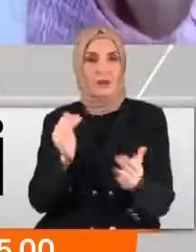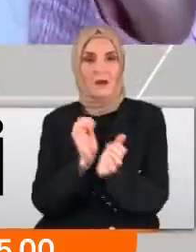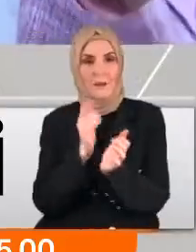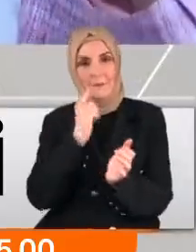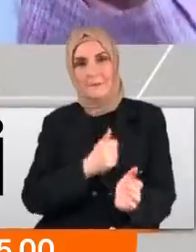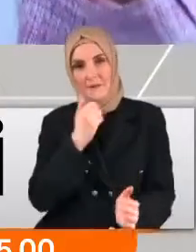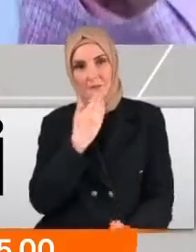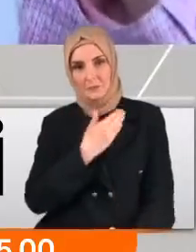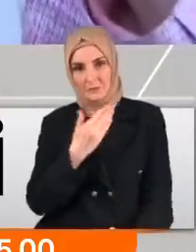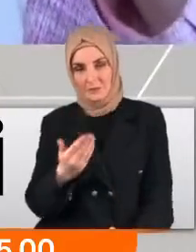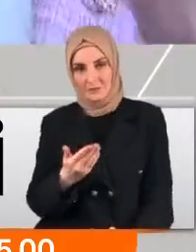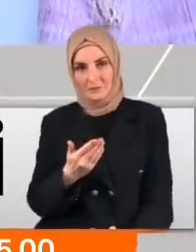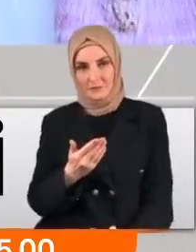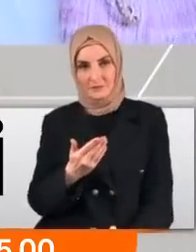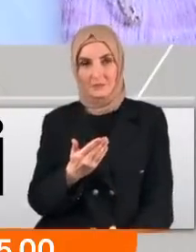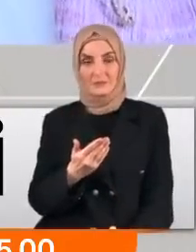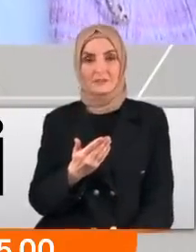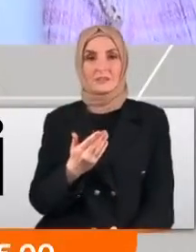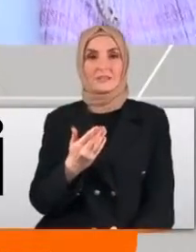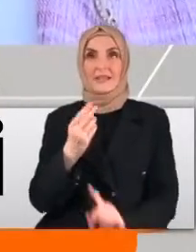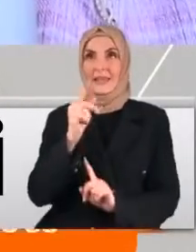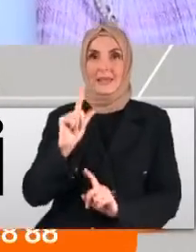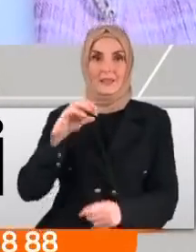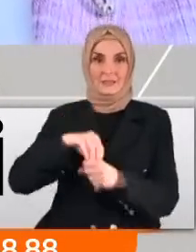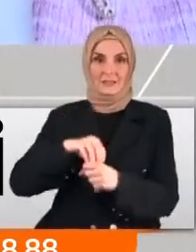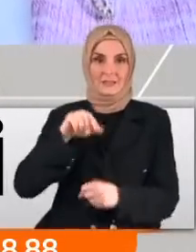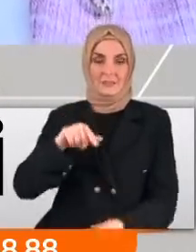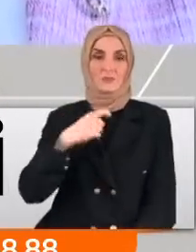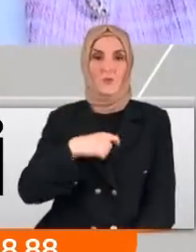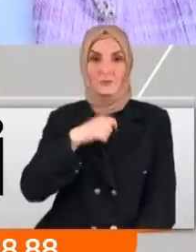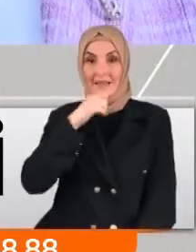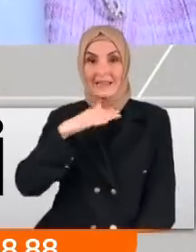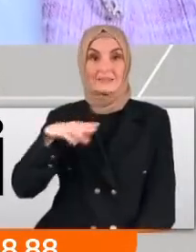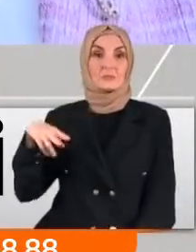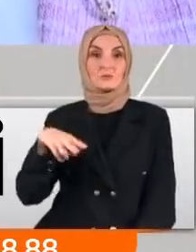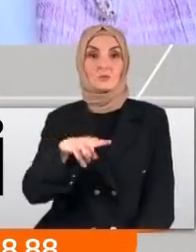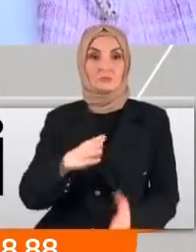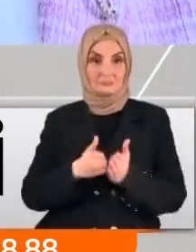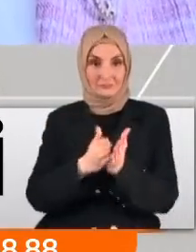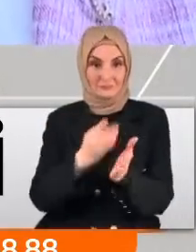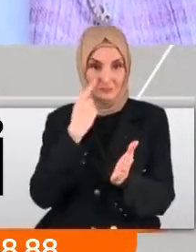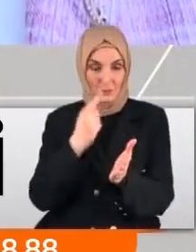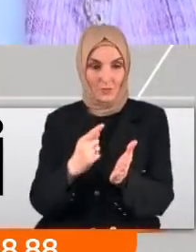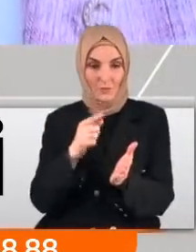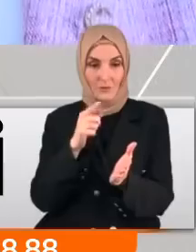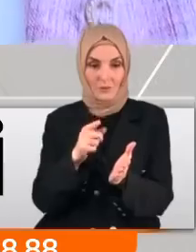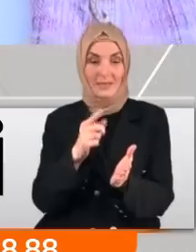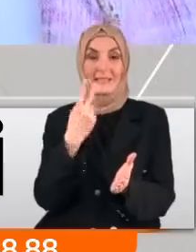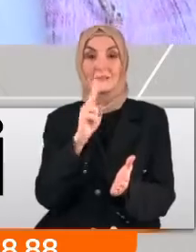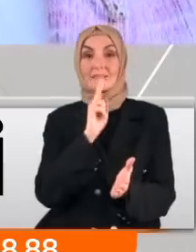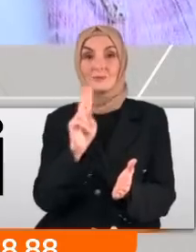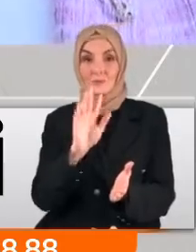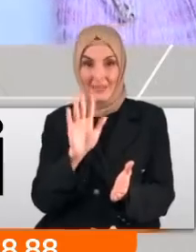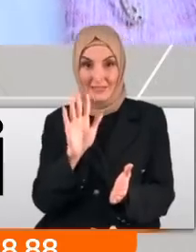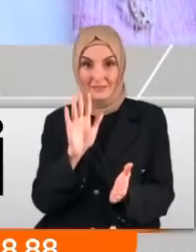verdi. Şehir içi özel deniz yolu ulaşım araçları için 2250 liradan 3375 liraya